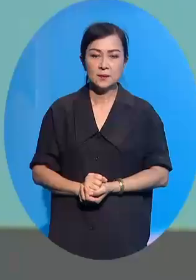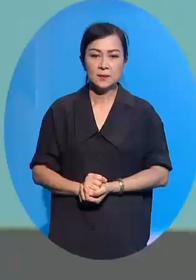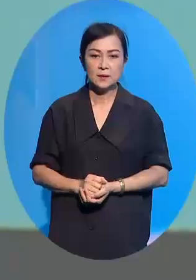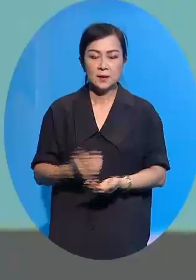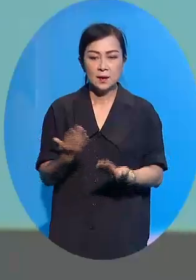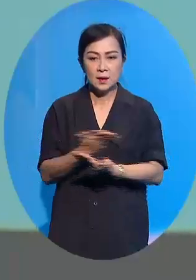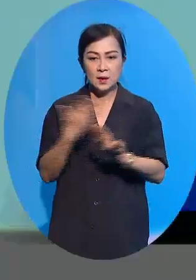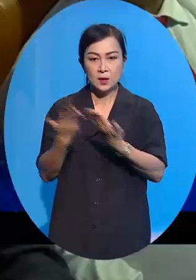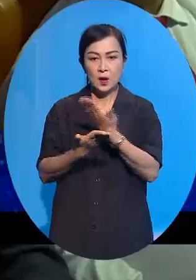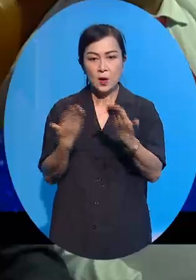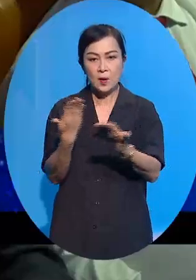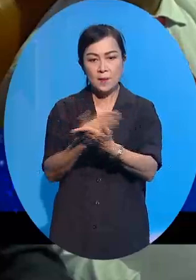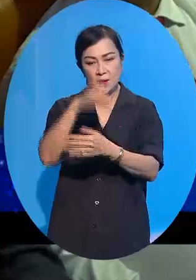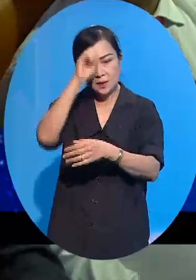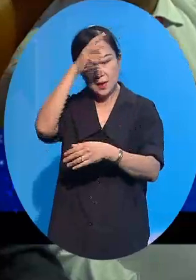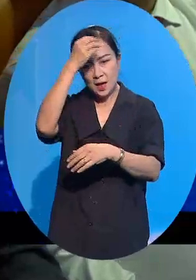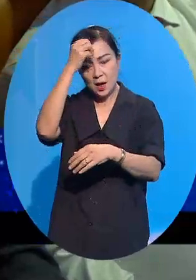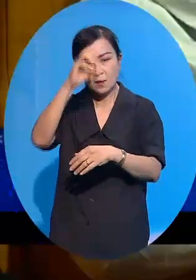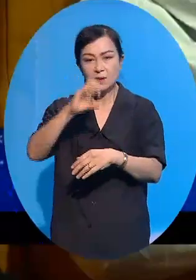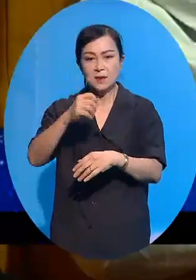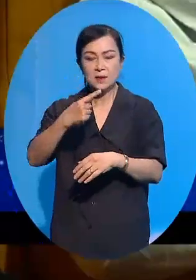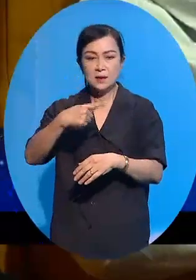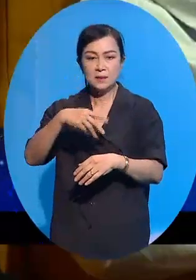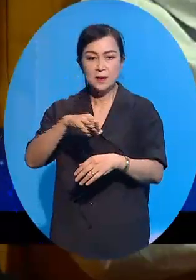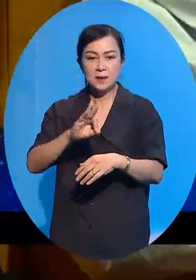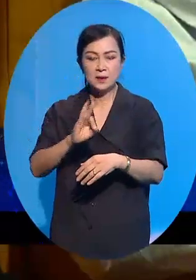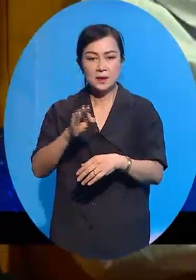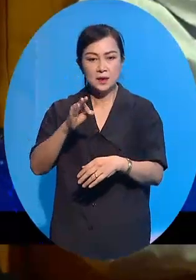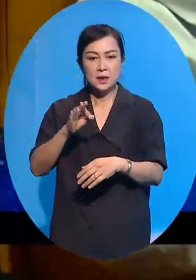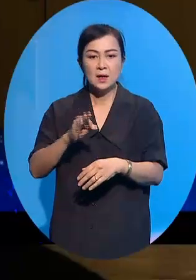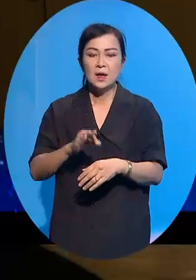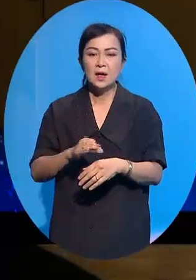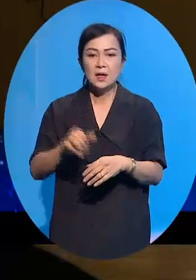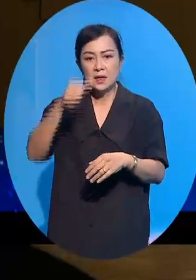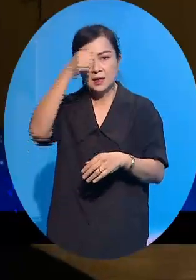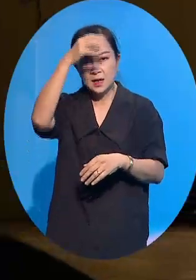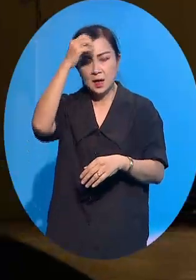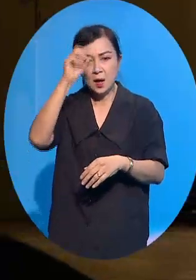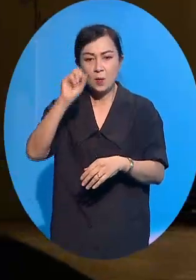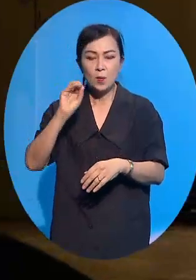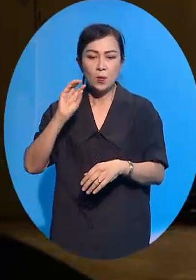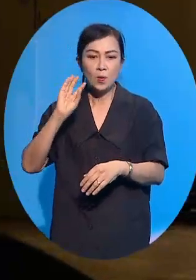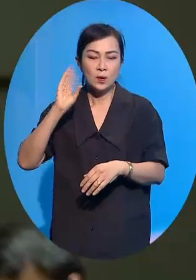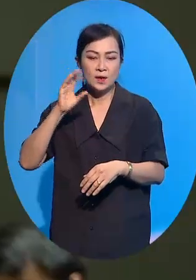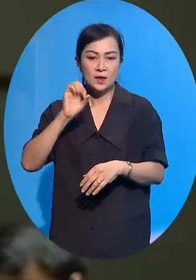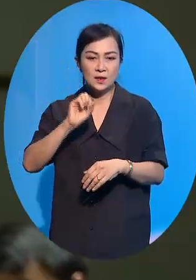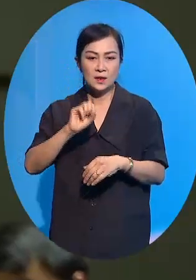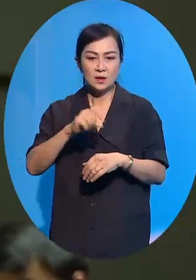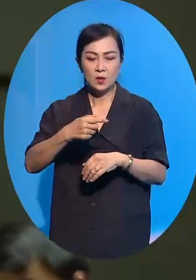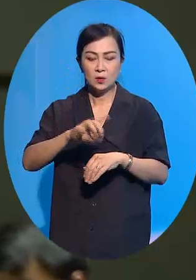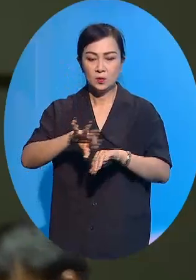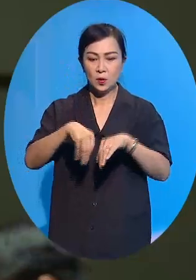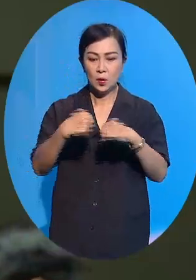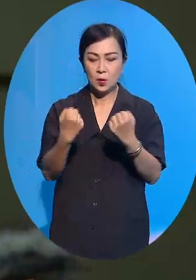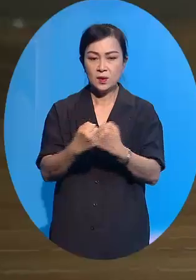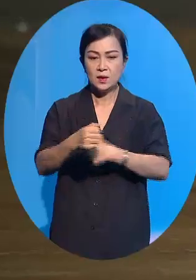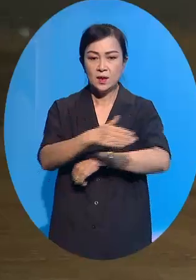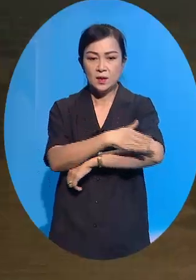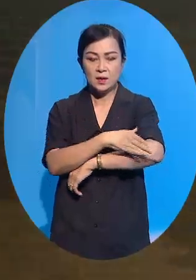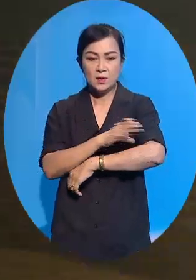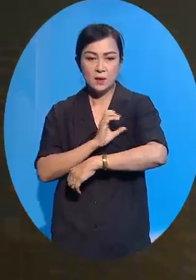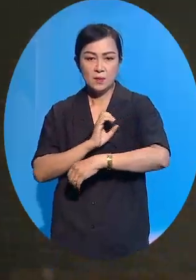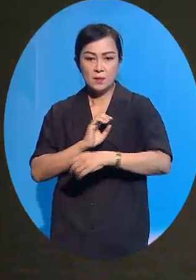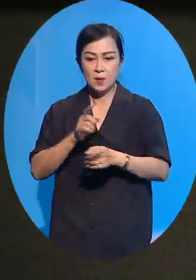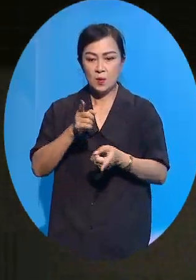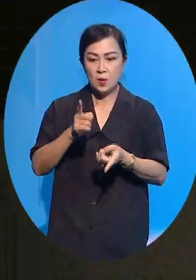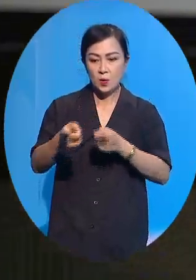Đổi mới, dạy, học với ChatGPT và trí tuệ nhân tạo do Trường Đại học Quốc tế Sài Gòn tổ chức giúp người học, giảng viên, cán bộ quản